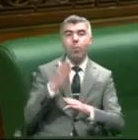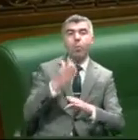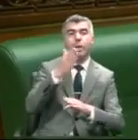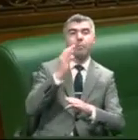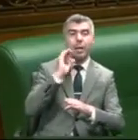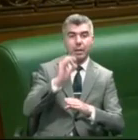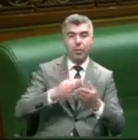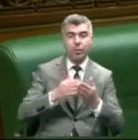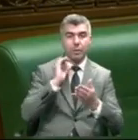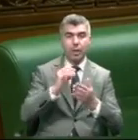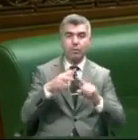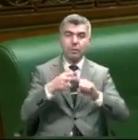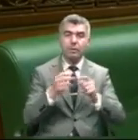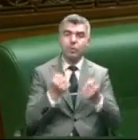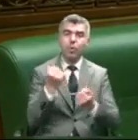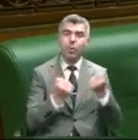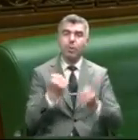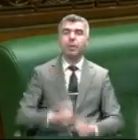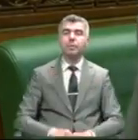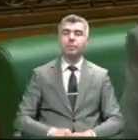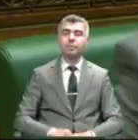تطوير منظومه صناعه السيارات شكرا